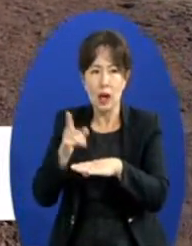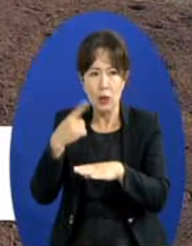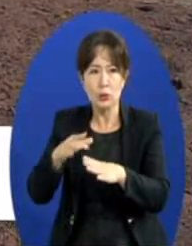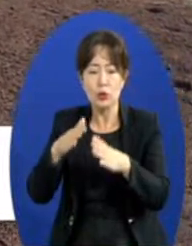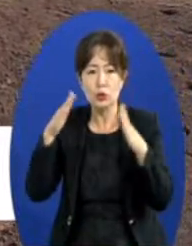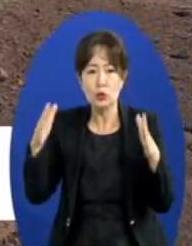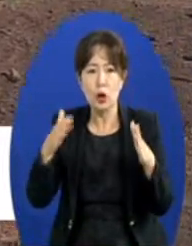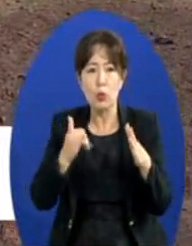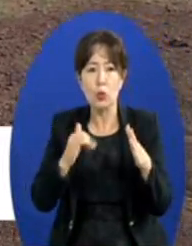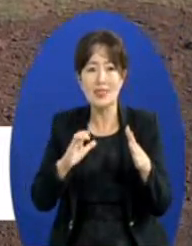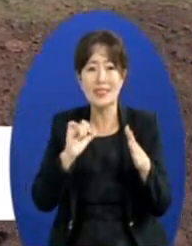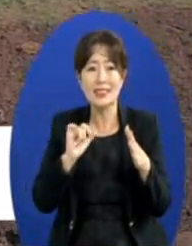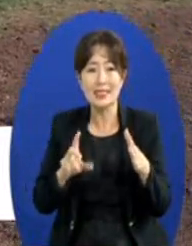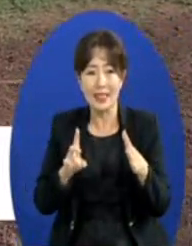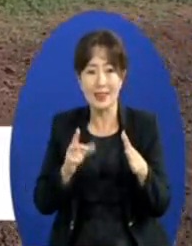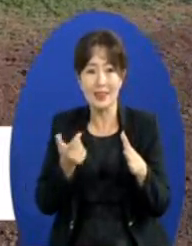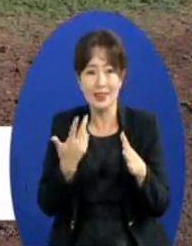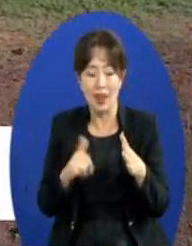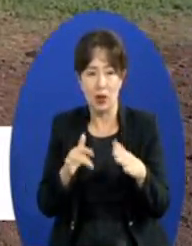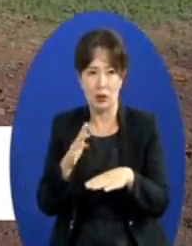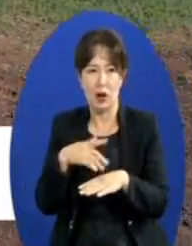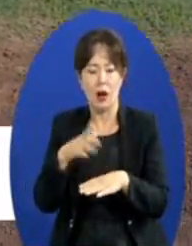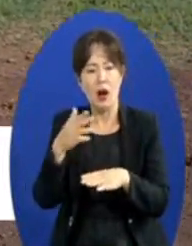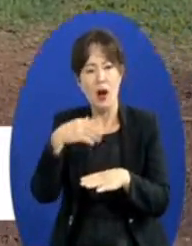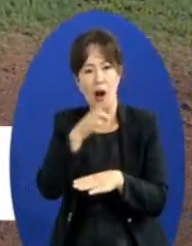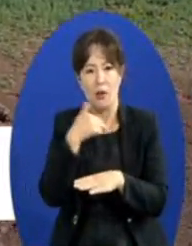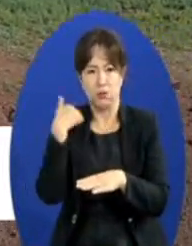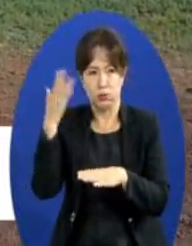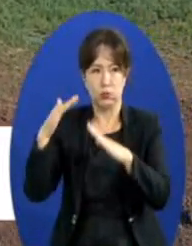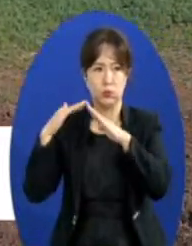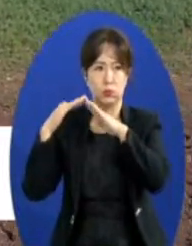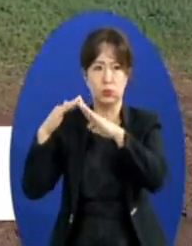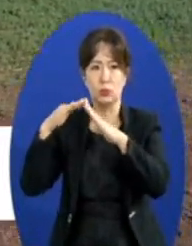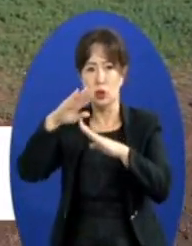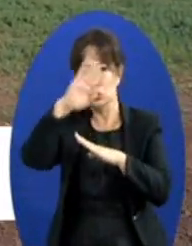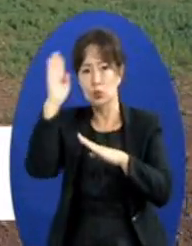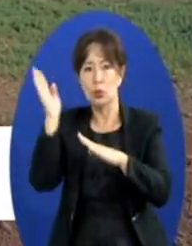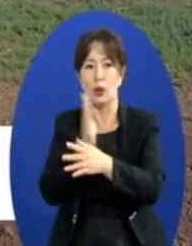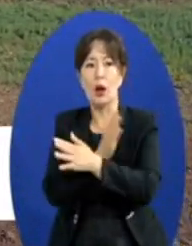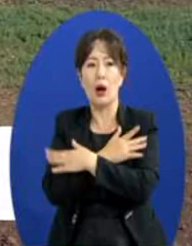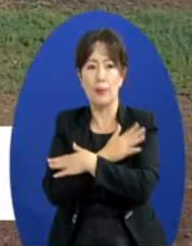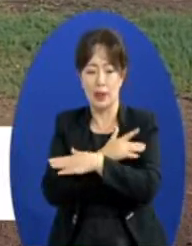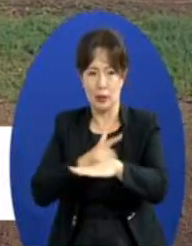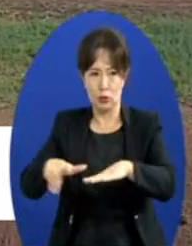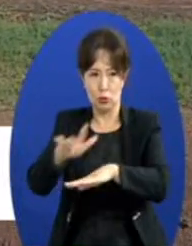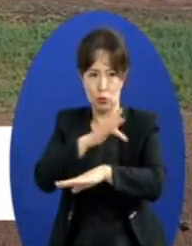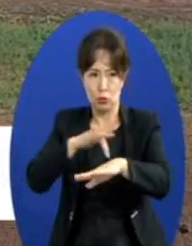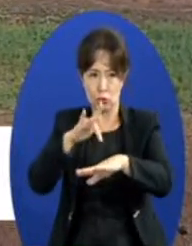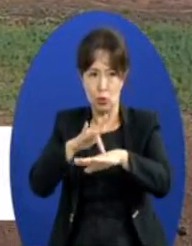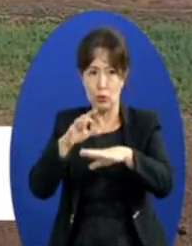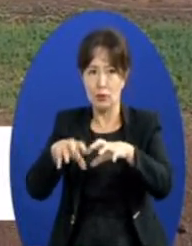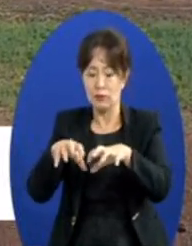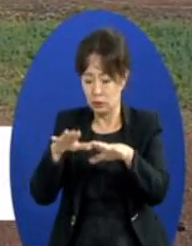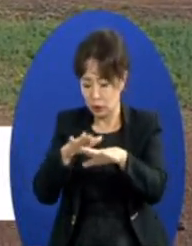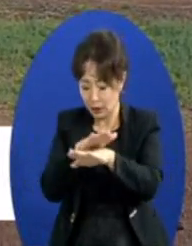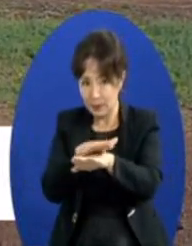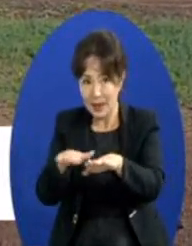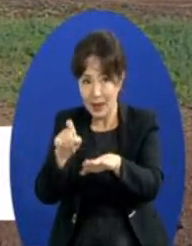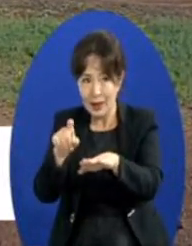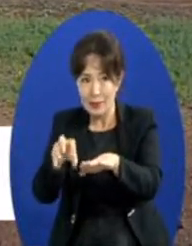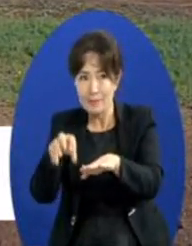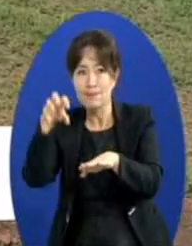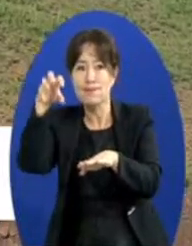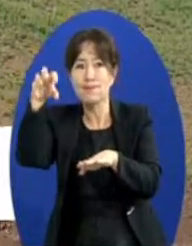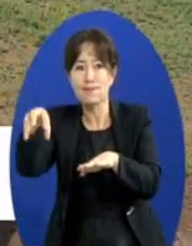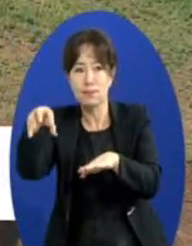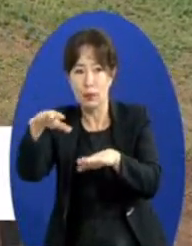хот. Тэгээ энэ бол одоо усан сан байна гэдэг нь хааны зуны ордын тодорхой. За тэр ардлын хэсэг байна. Ардлын тэр хоёр овгор байгаа. Энэ бол энэ